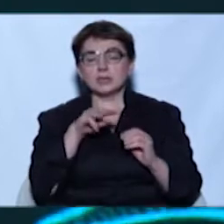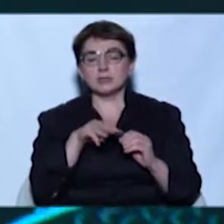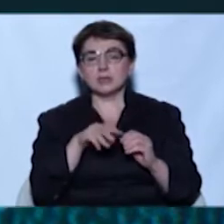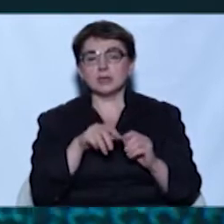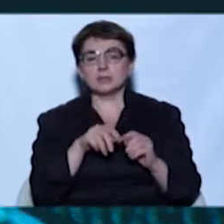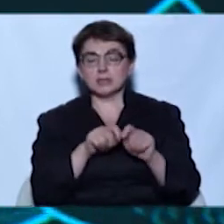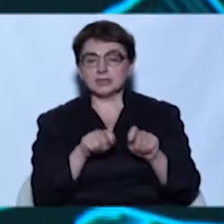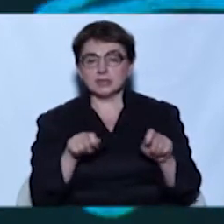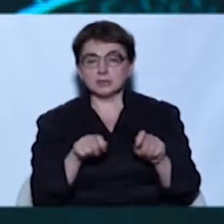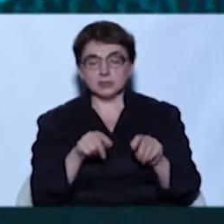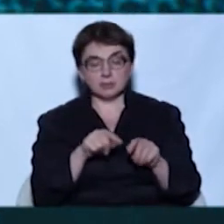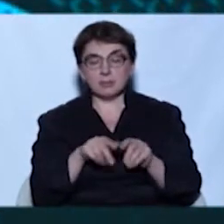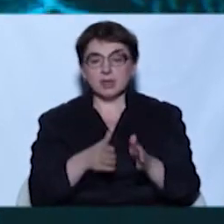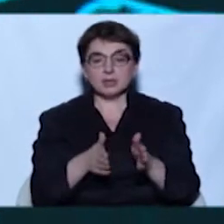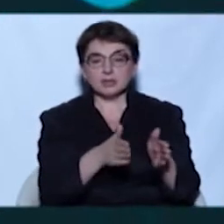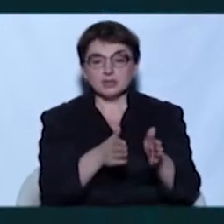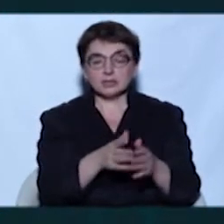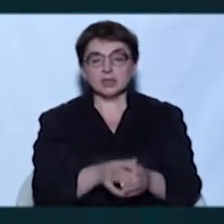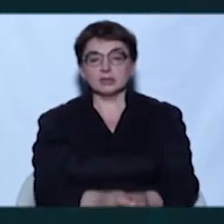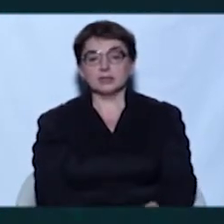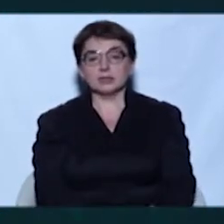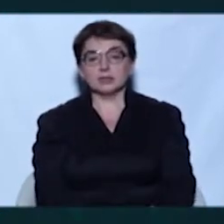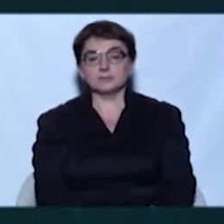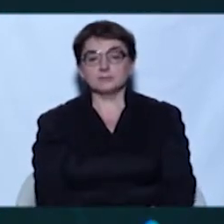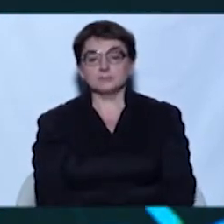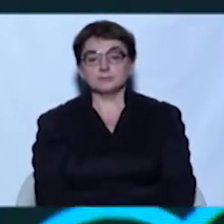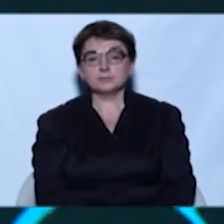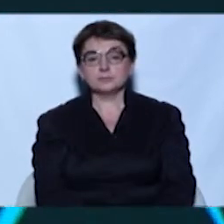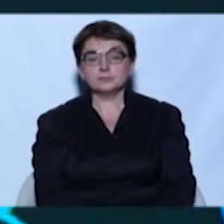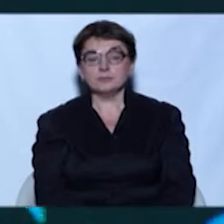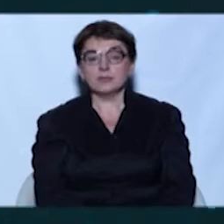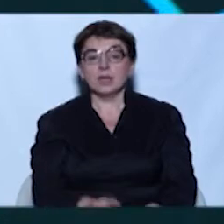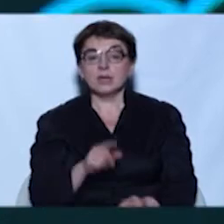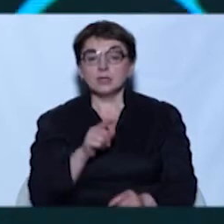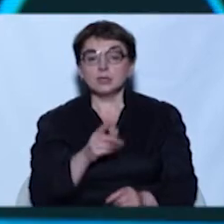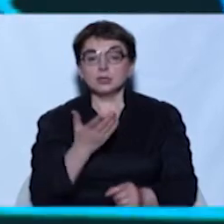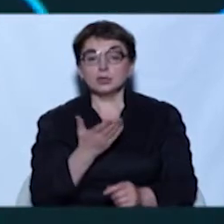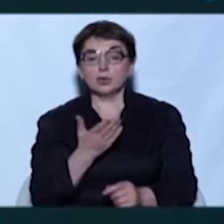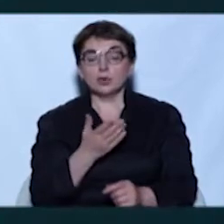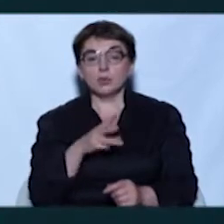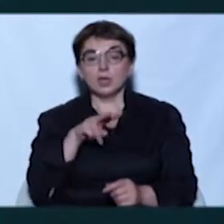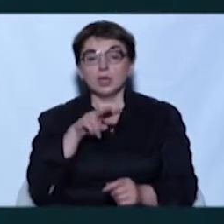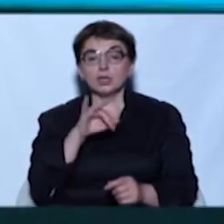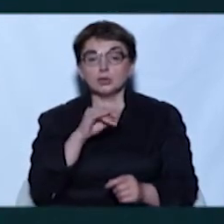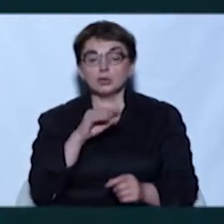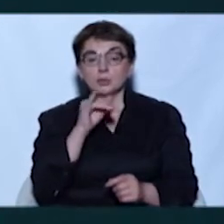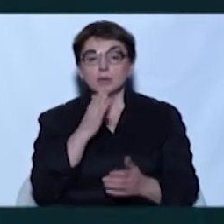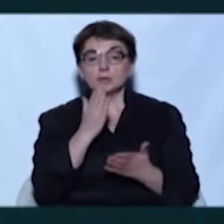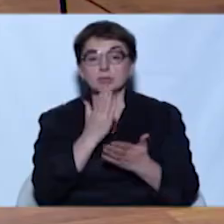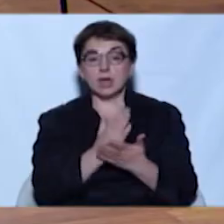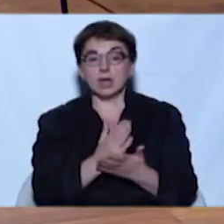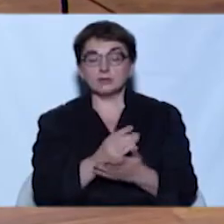სანტიმეტრამდე მანძილებს გადიან ეს ფილები. აი ის რომ ლითოსფეროს ფერებს